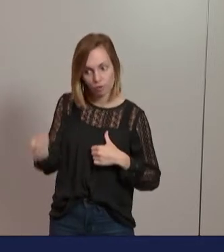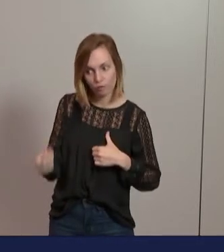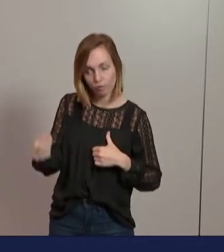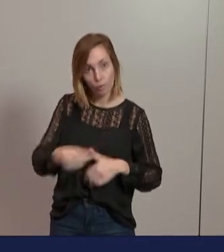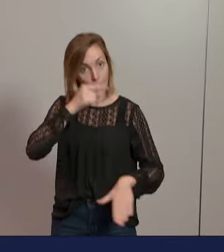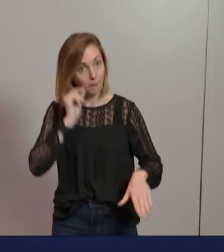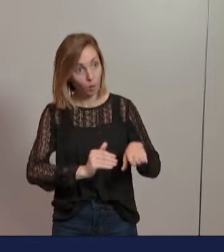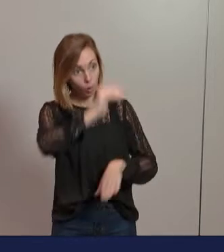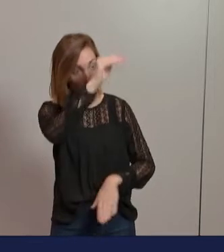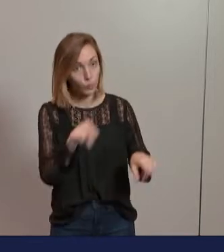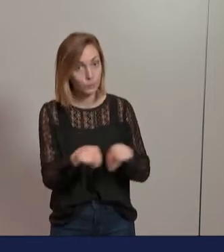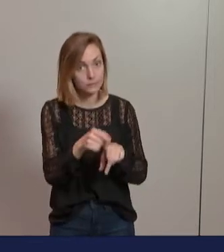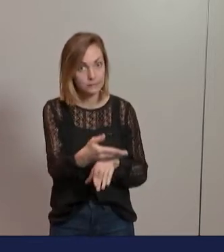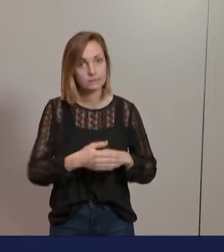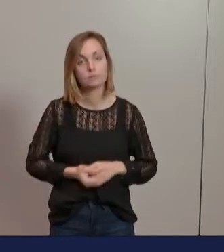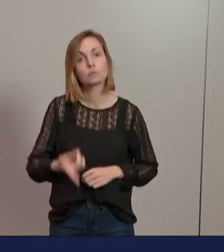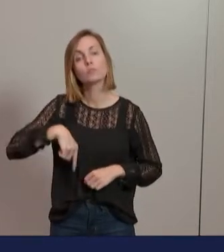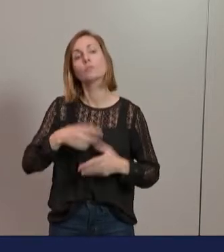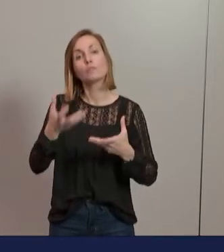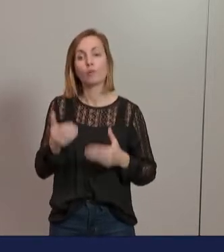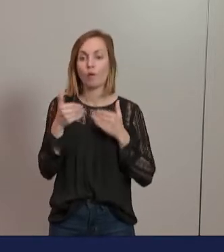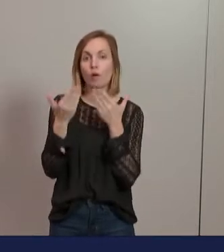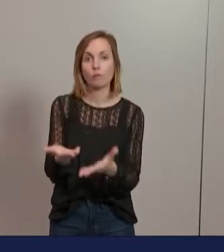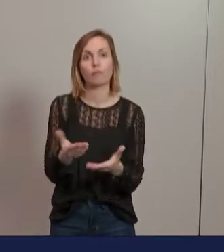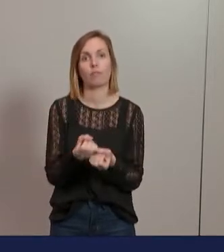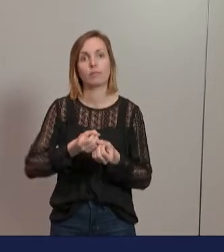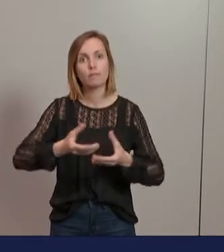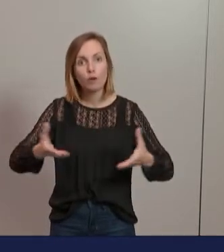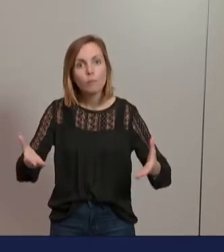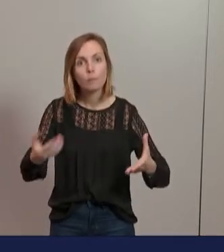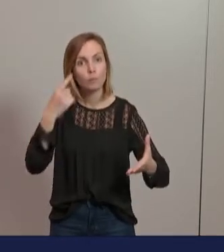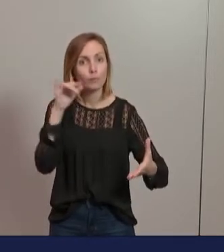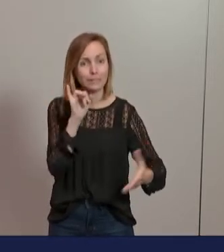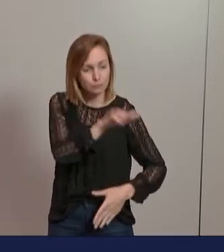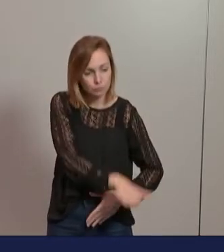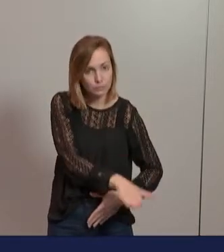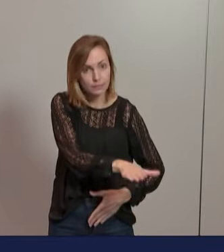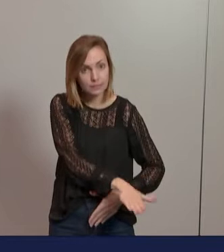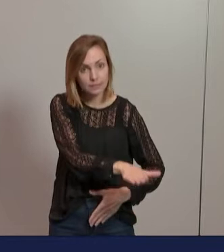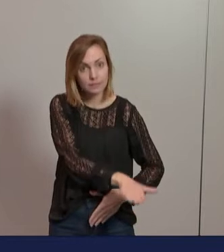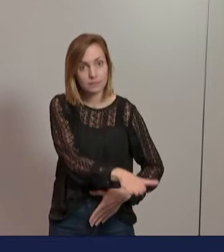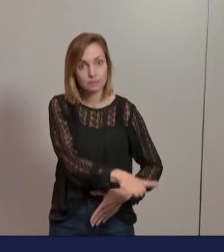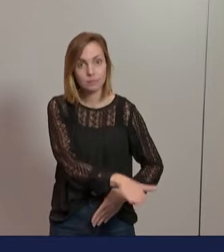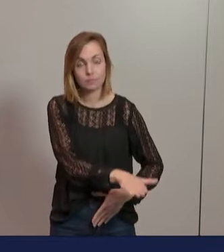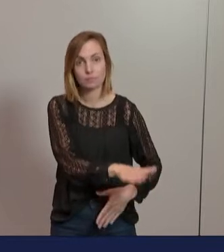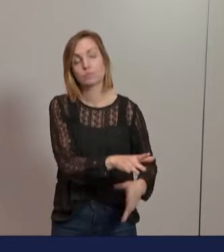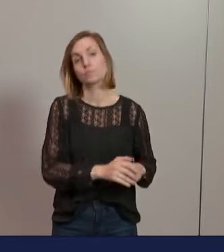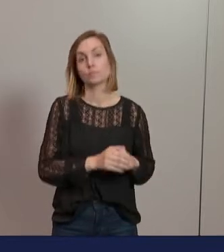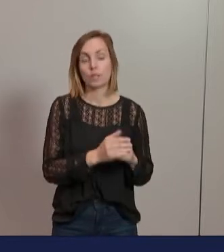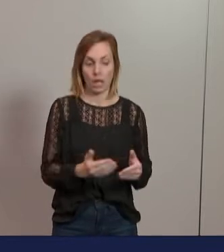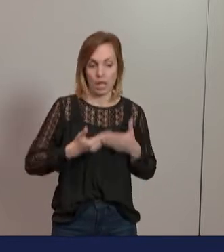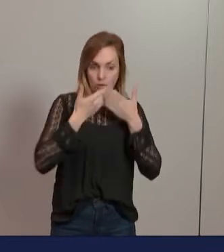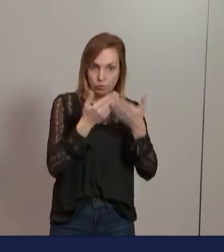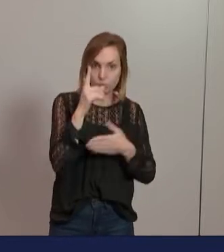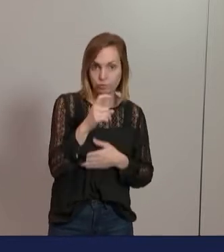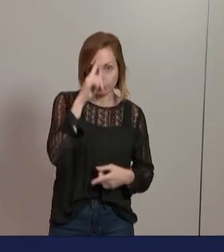parents. Nous souhaitons développer notre offre sur le territoire à destination des tout-petits, en lançant les études pour la construction d'une